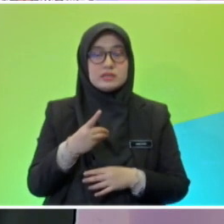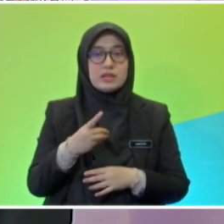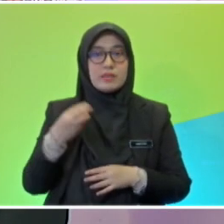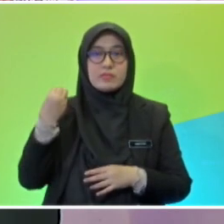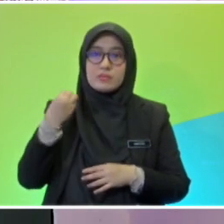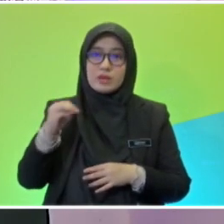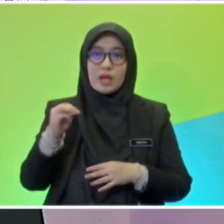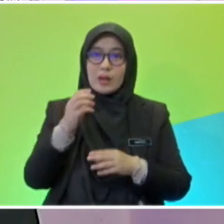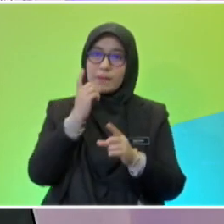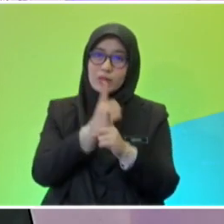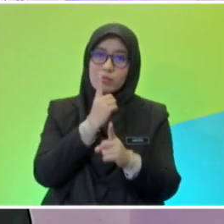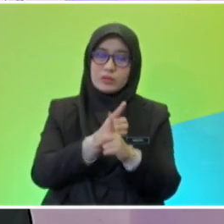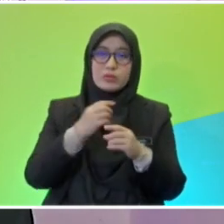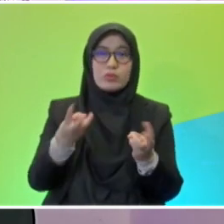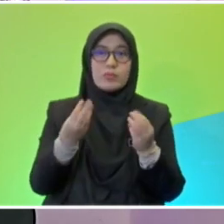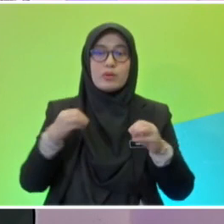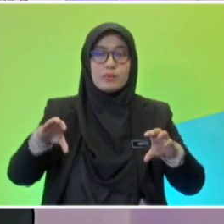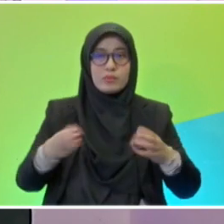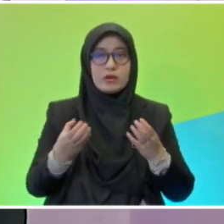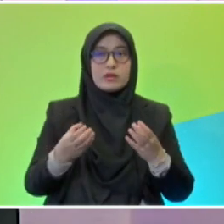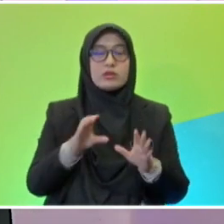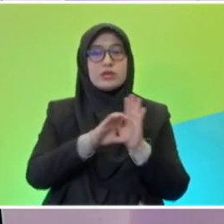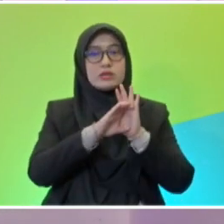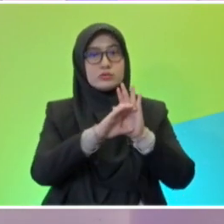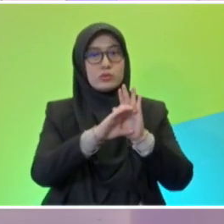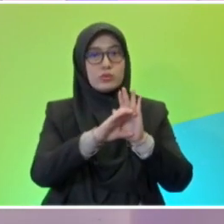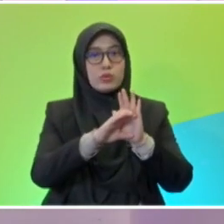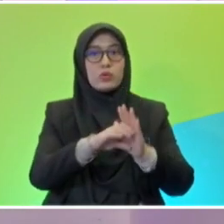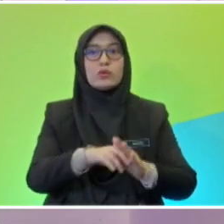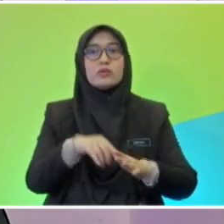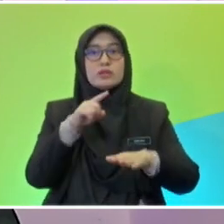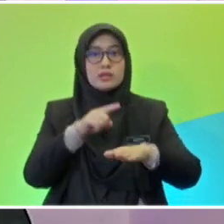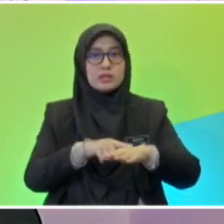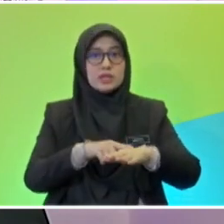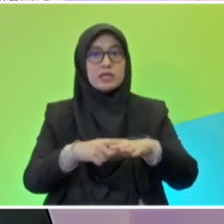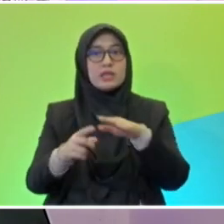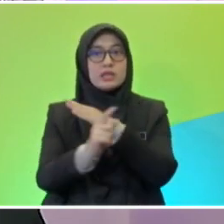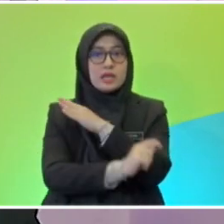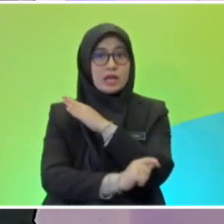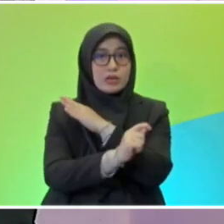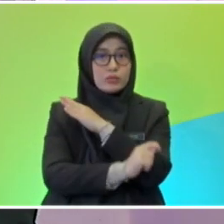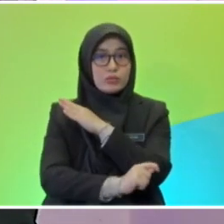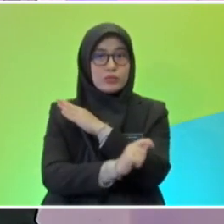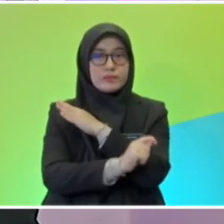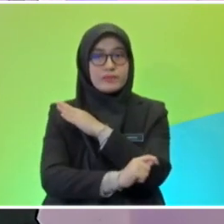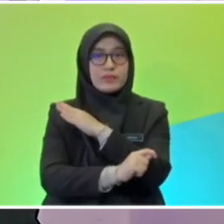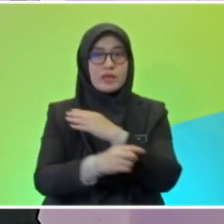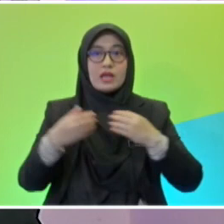itu tadi ya oke contohnya macam contohnya macam lingkungan